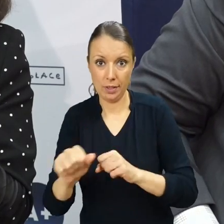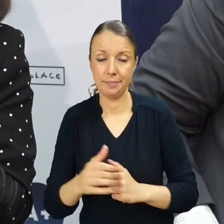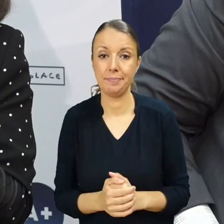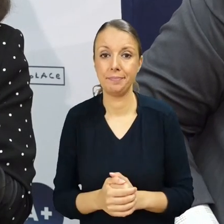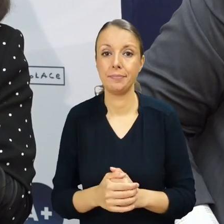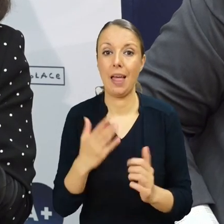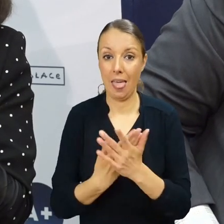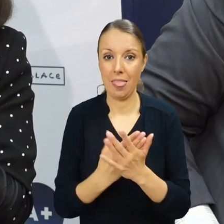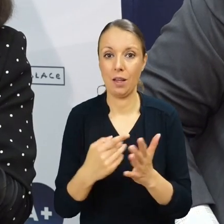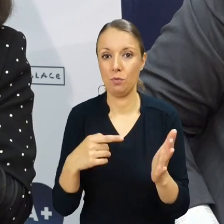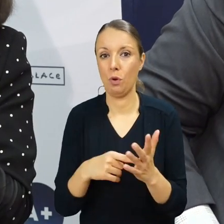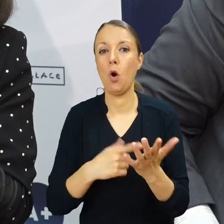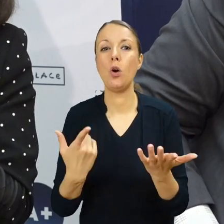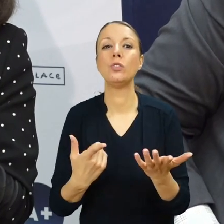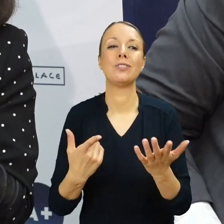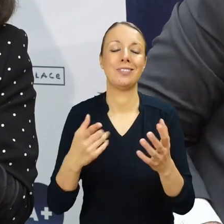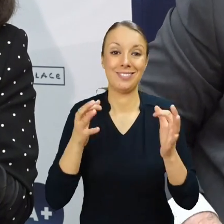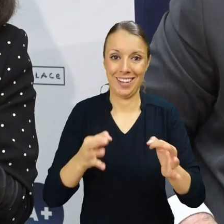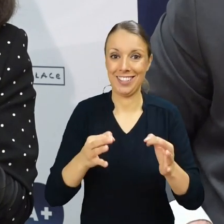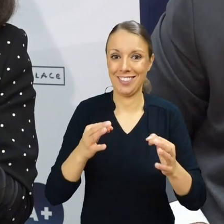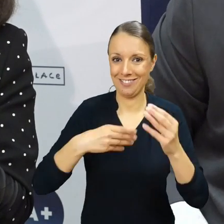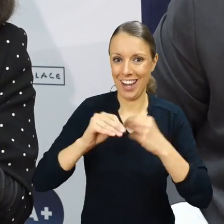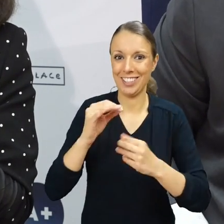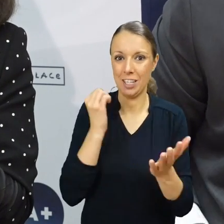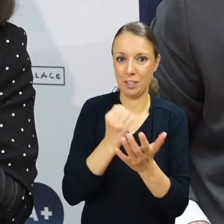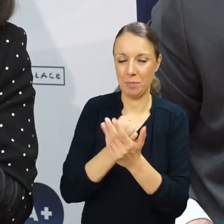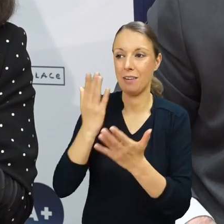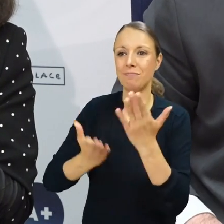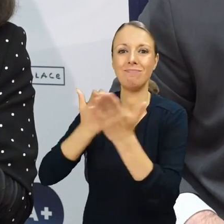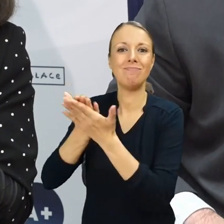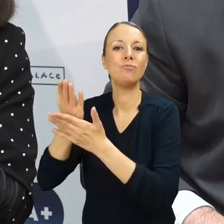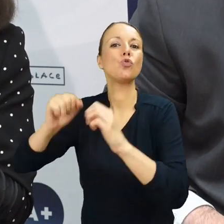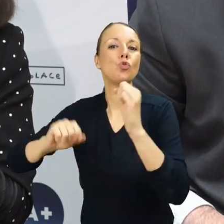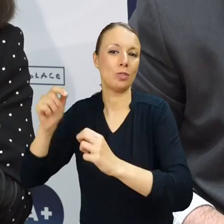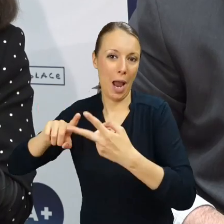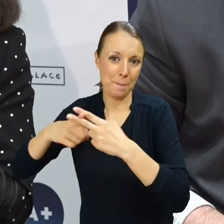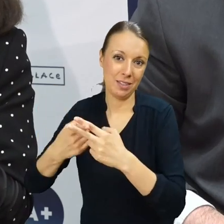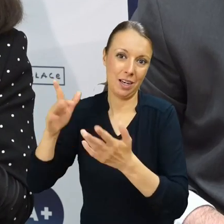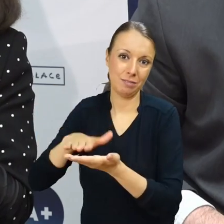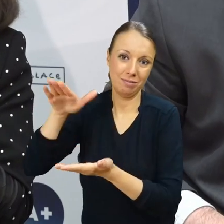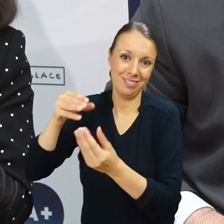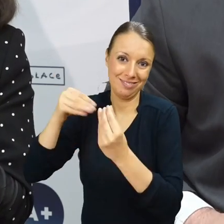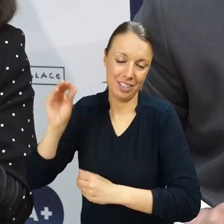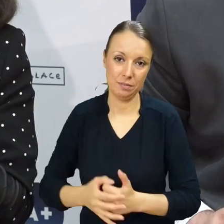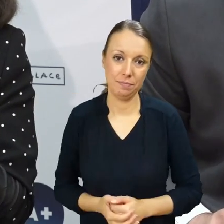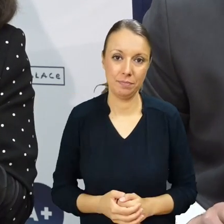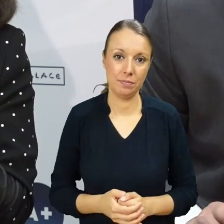coraz więcej w sądach administracyjnych. I taki argument, który gdzieś od zawsze się pojawiał, to to,